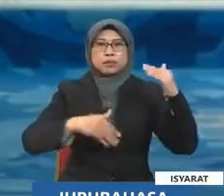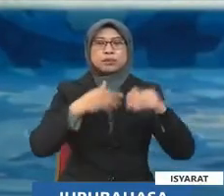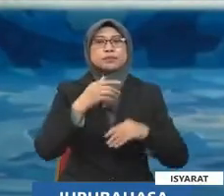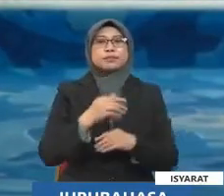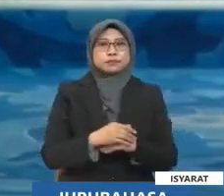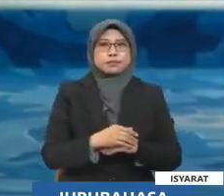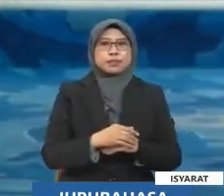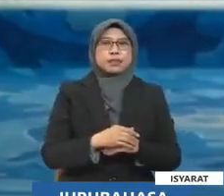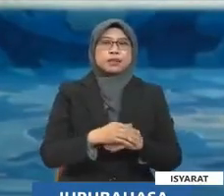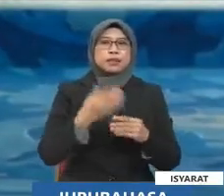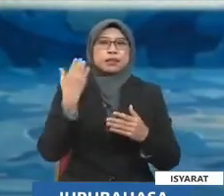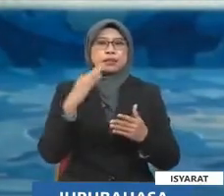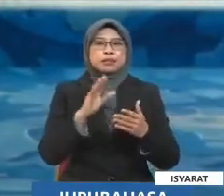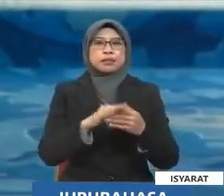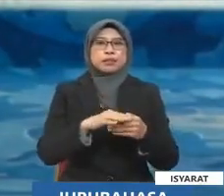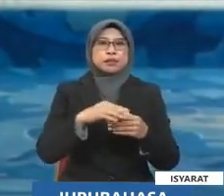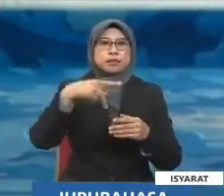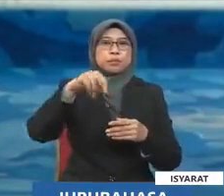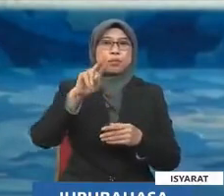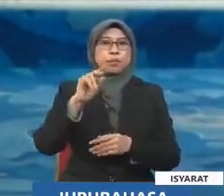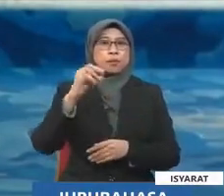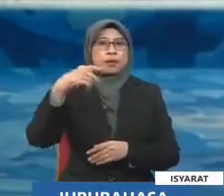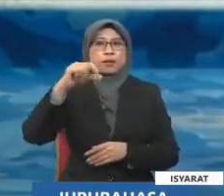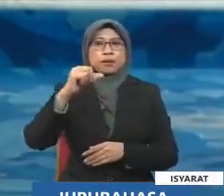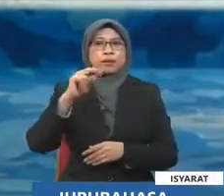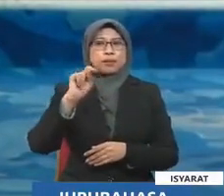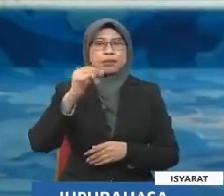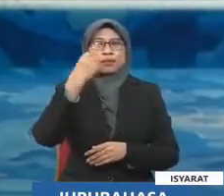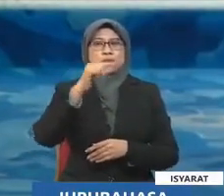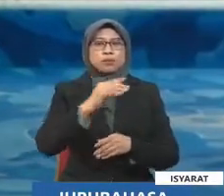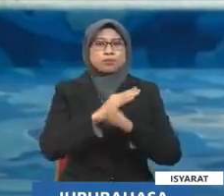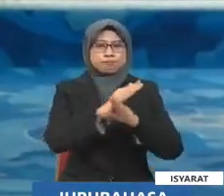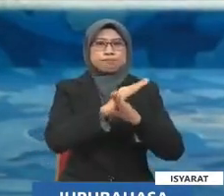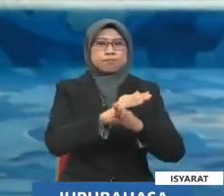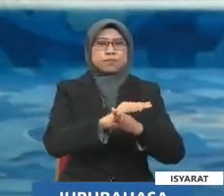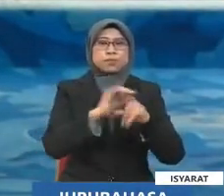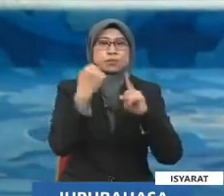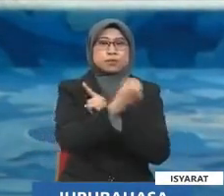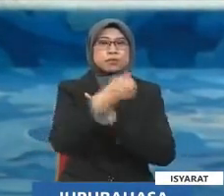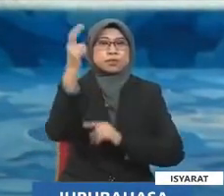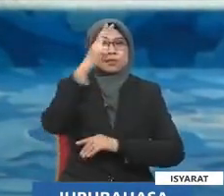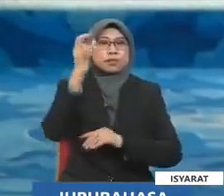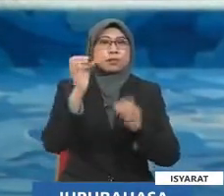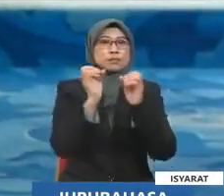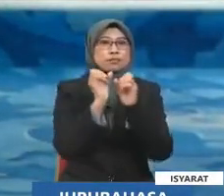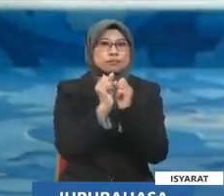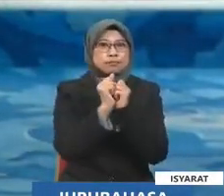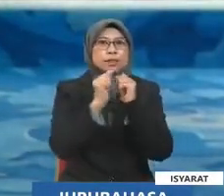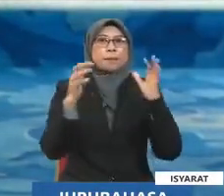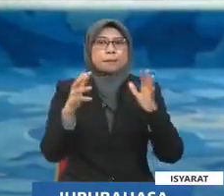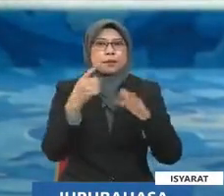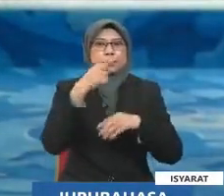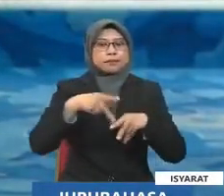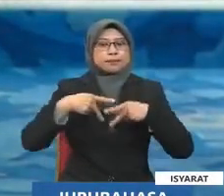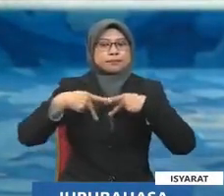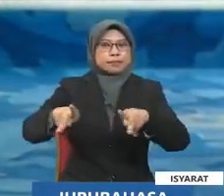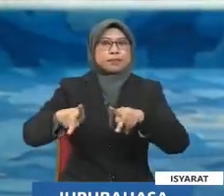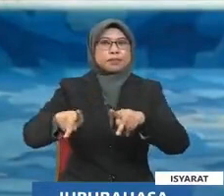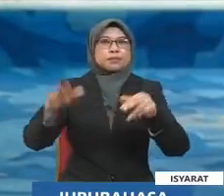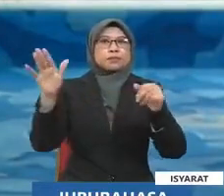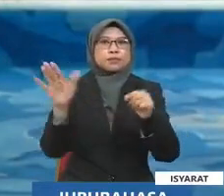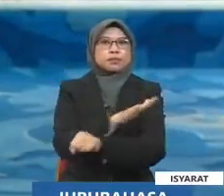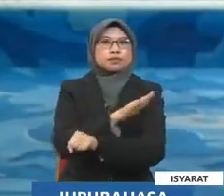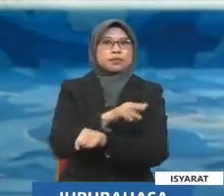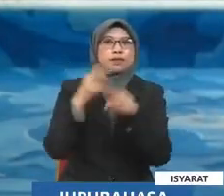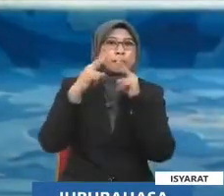propaganda, incessant propaganda untuk pertahankan keadaan kerajaan tanpa memberi ruang yang secukupnya